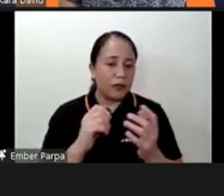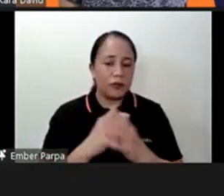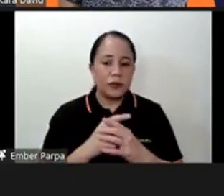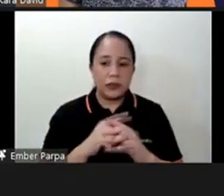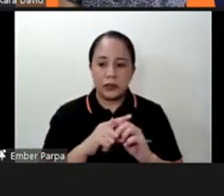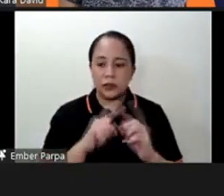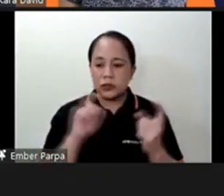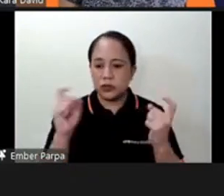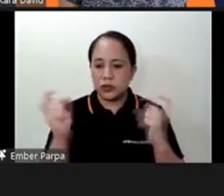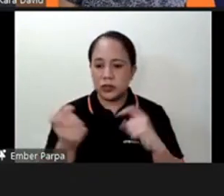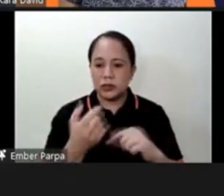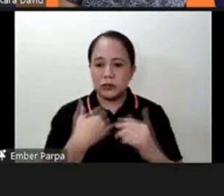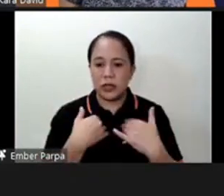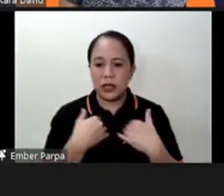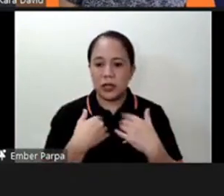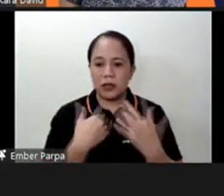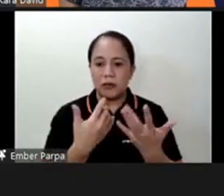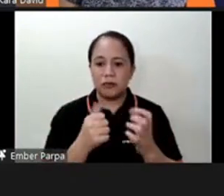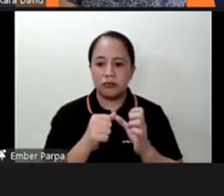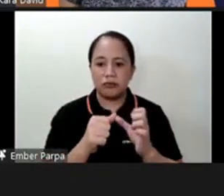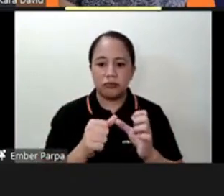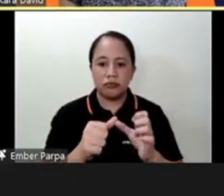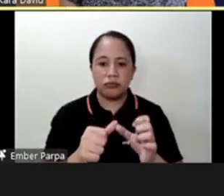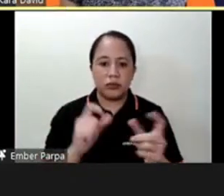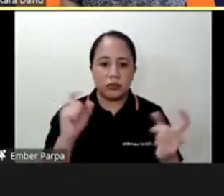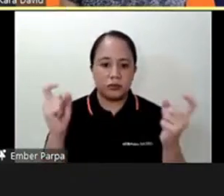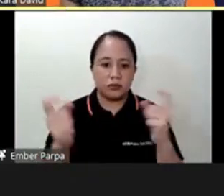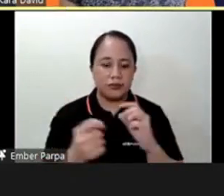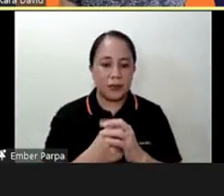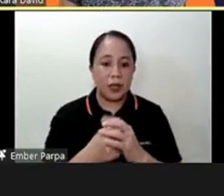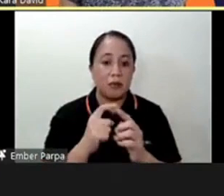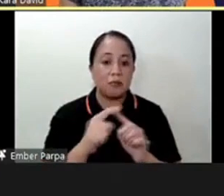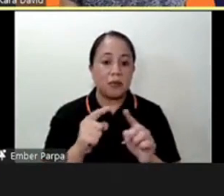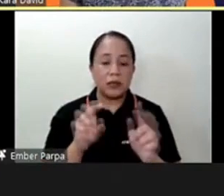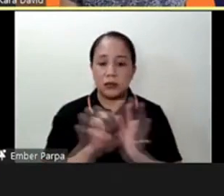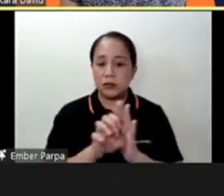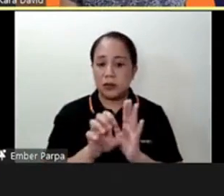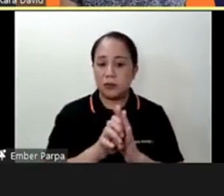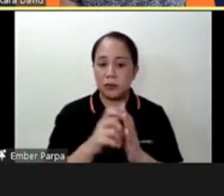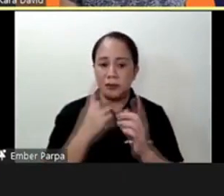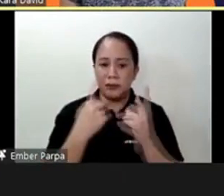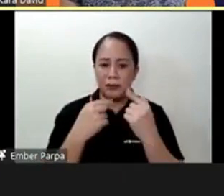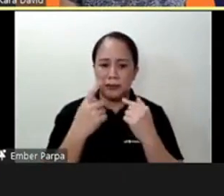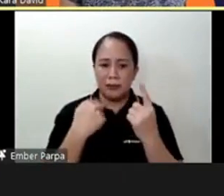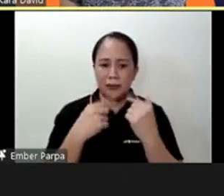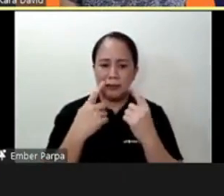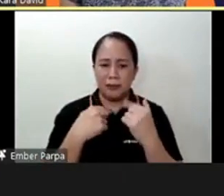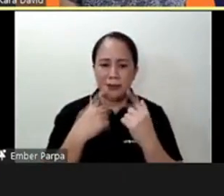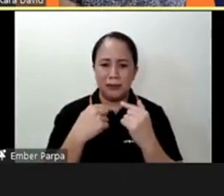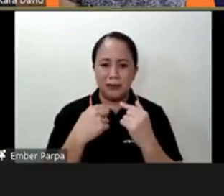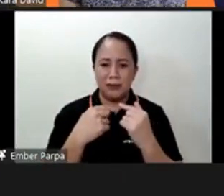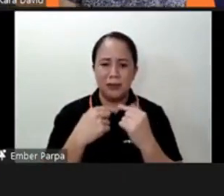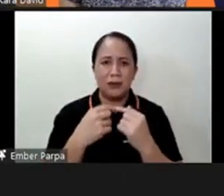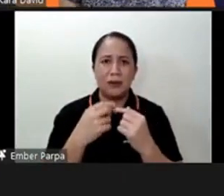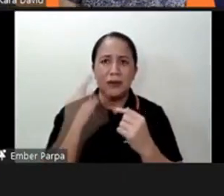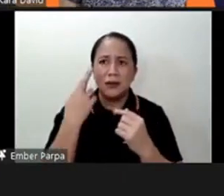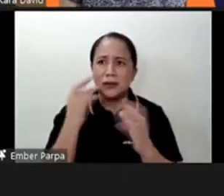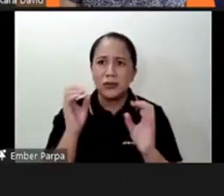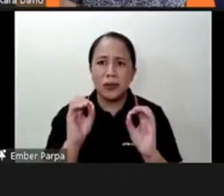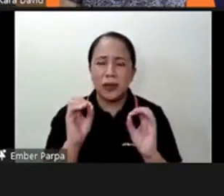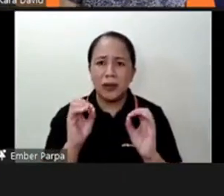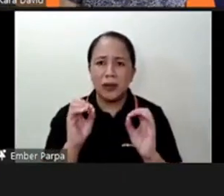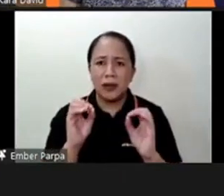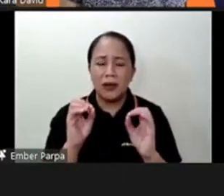siya, na medyo prolonged yung pag-iiba niya. Oo, at saka yung kunyari, naiiyak ka ng for no reason. Pwede rin,